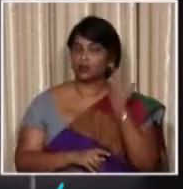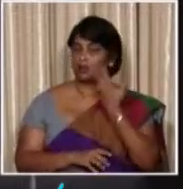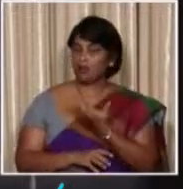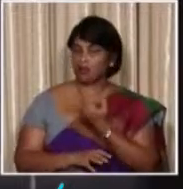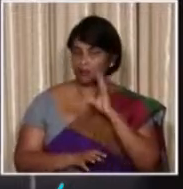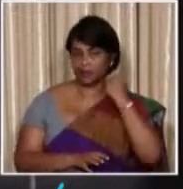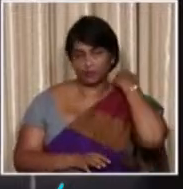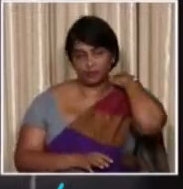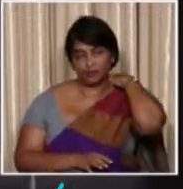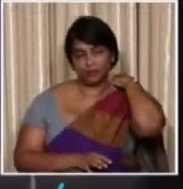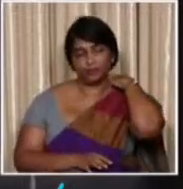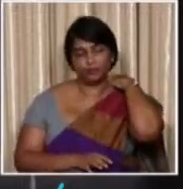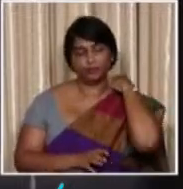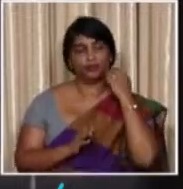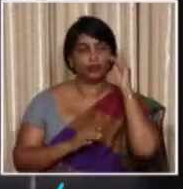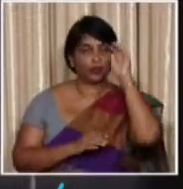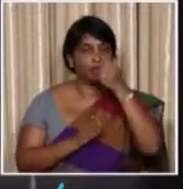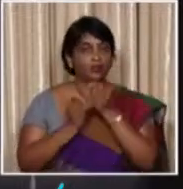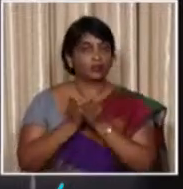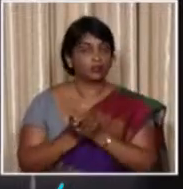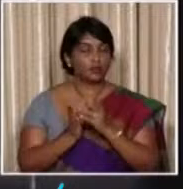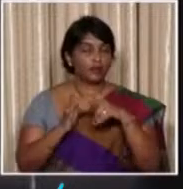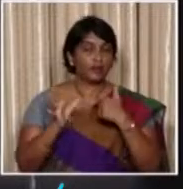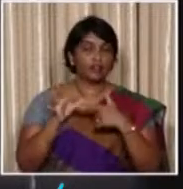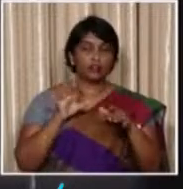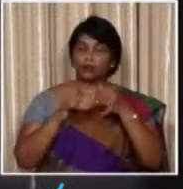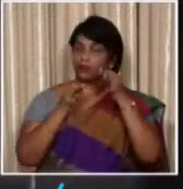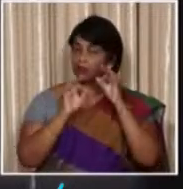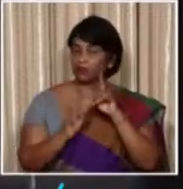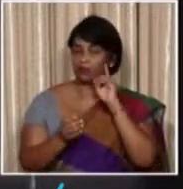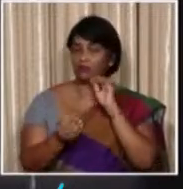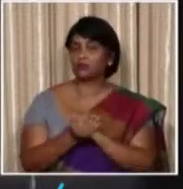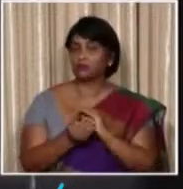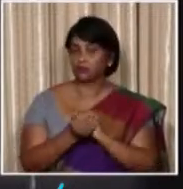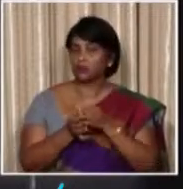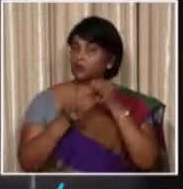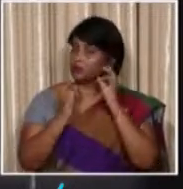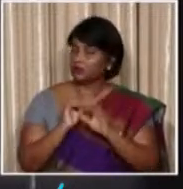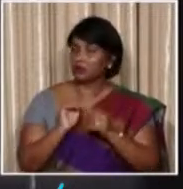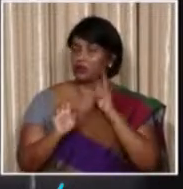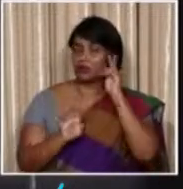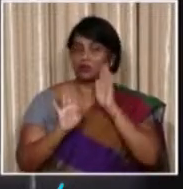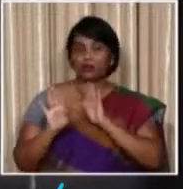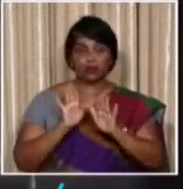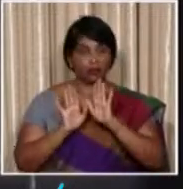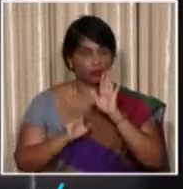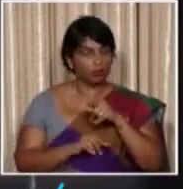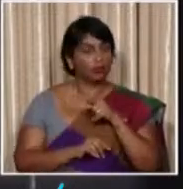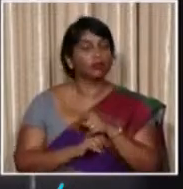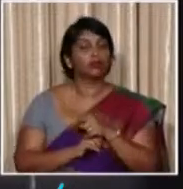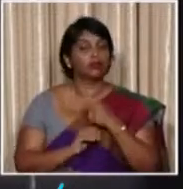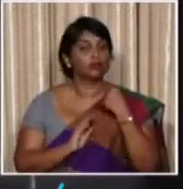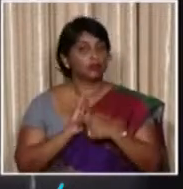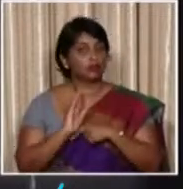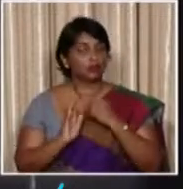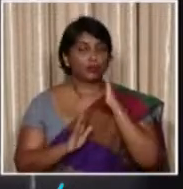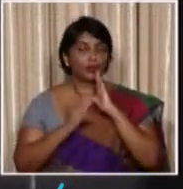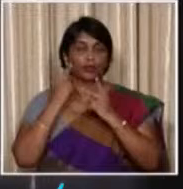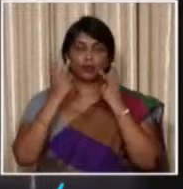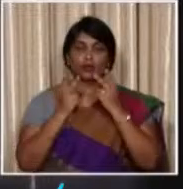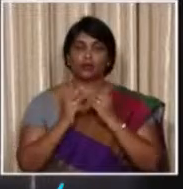tibba ape ali sampatha ha anek wana jeevin niyamakarawa arakshawakota niyamakarawa kalamana karana ekalot me ratada